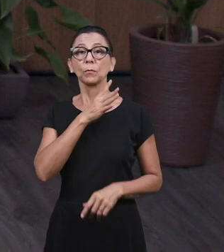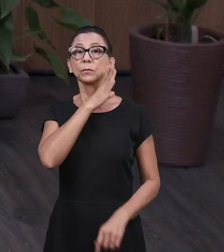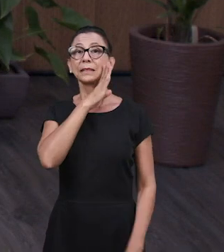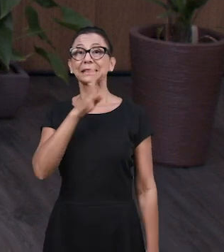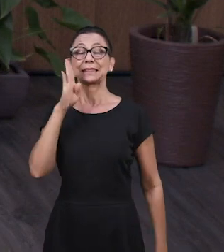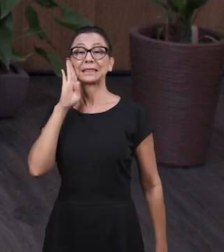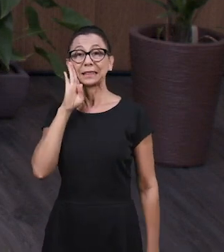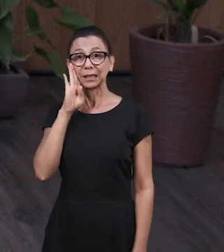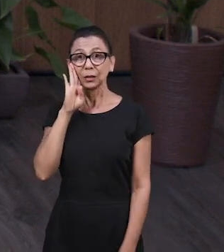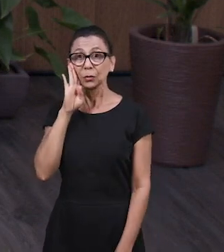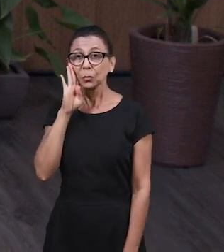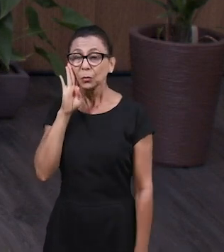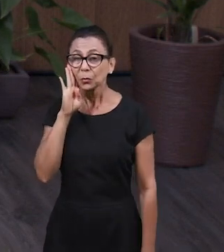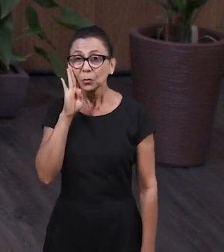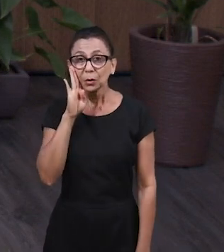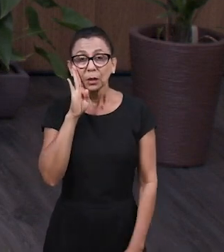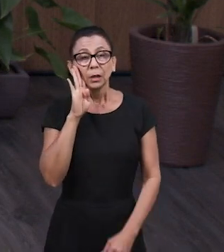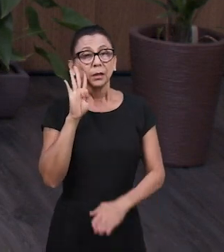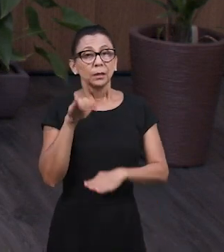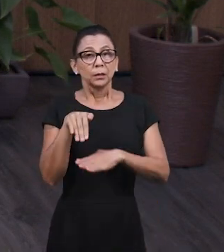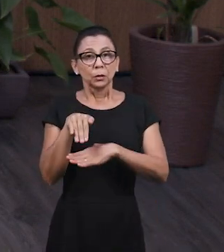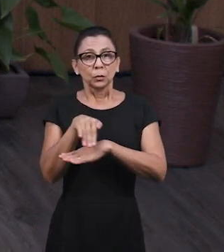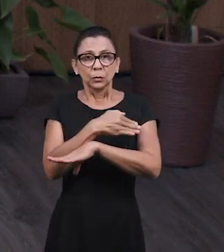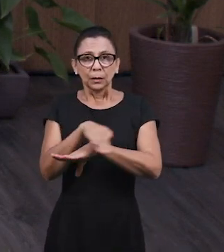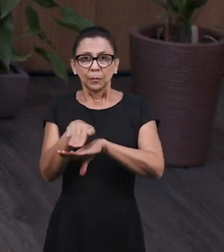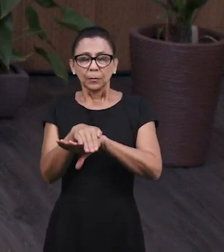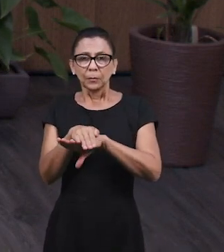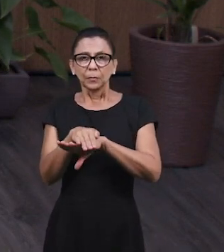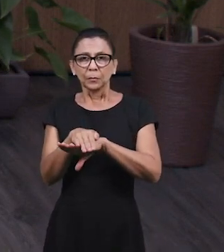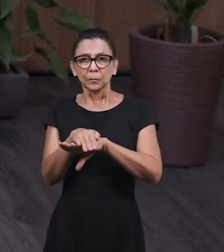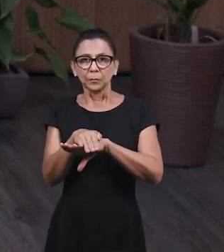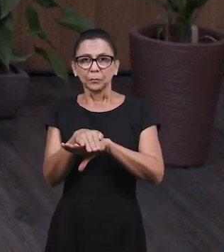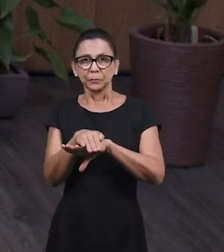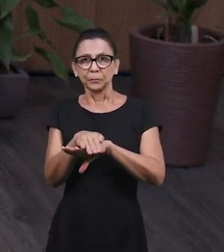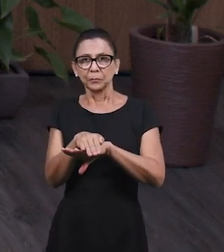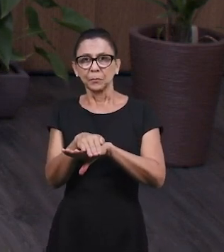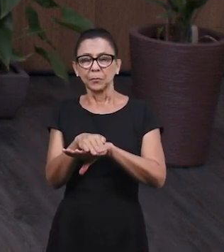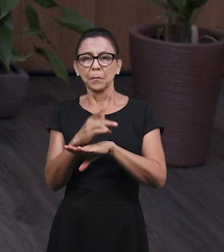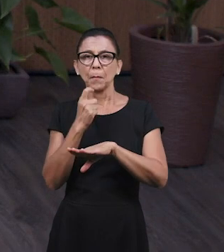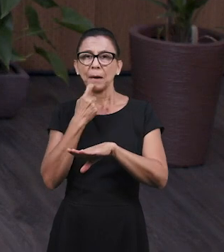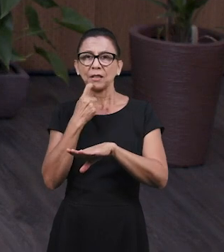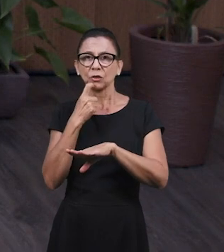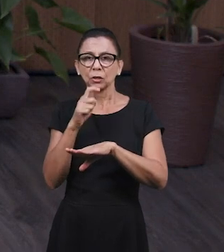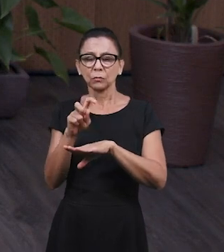Bartimée, l'homme aveugle, était, comme on a déjà dit, au bord du chemin.